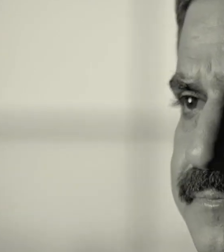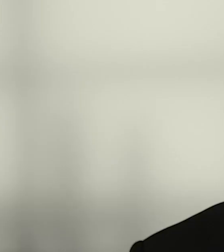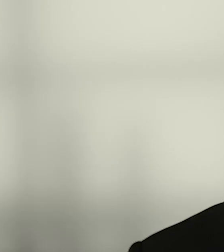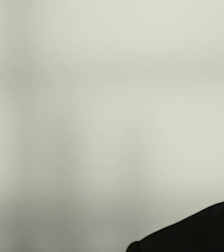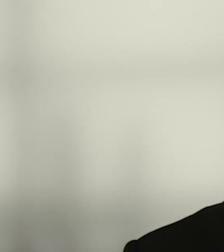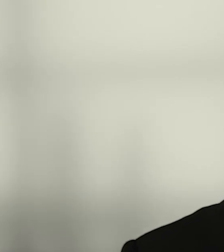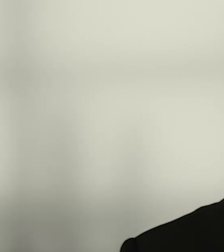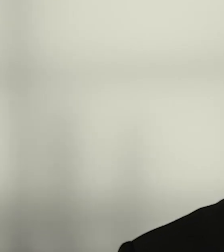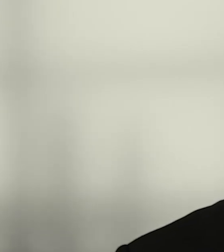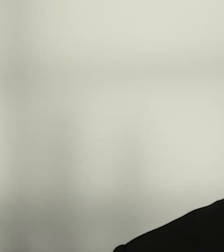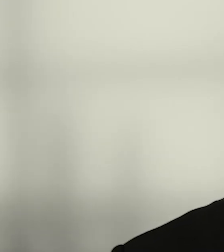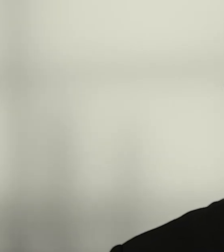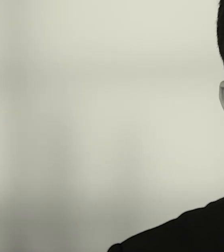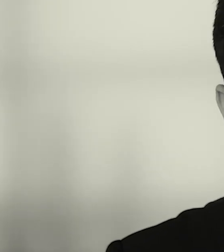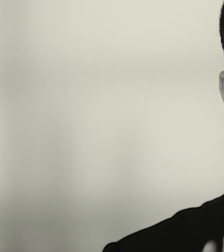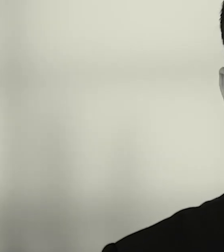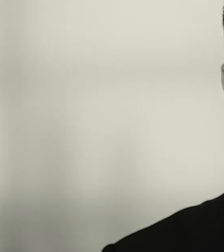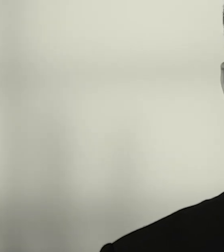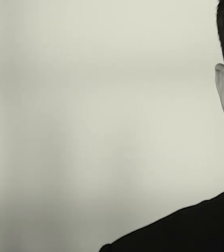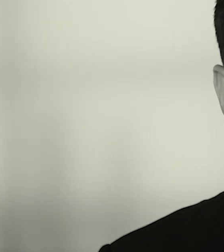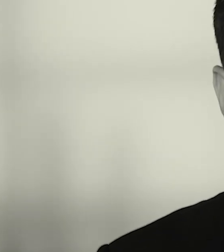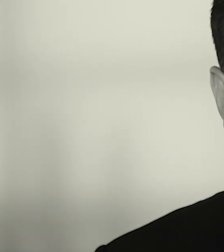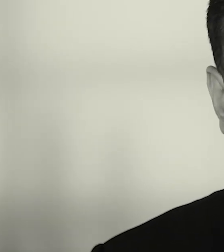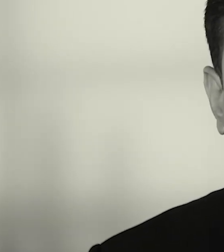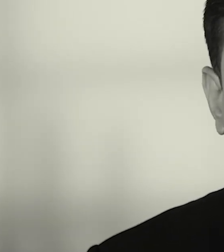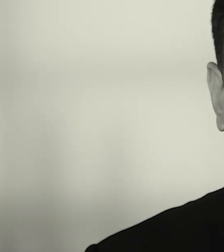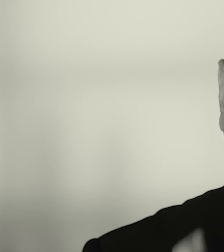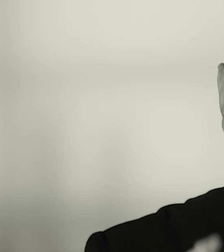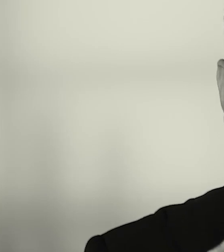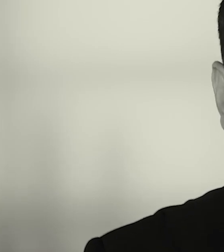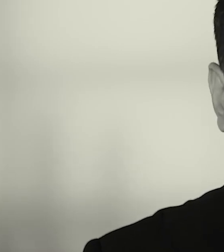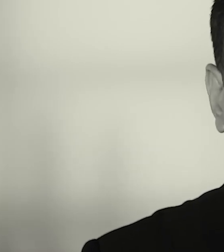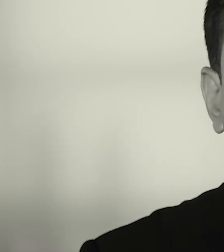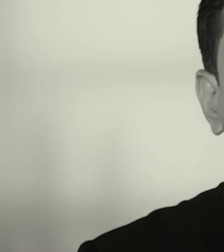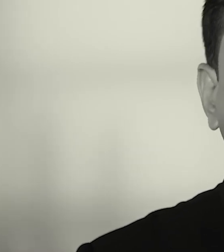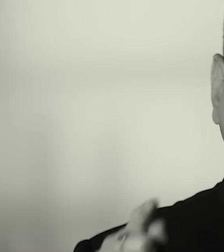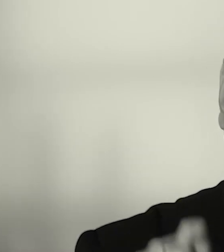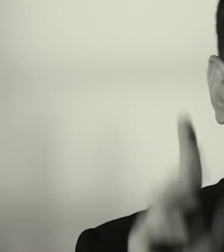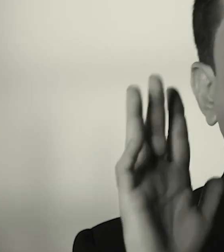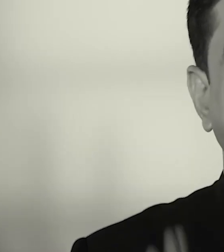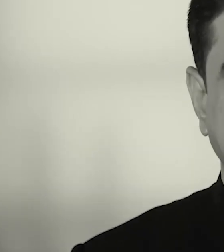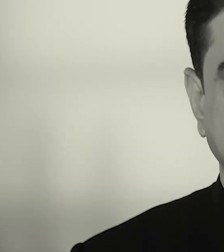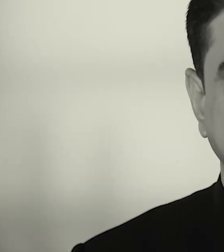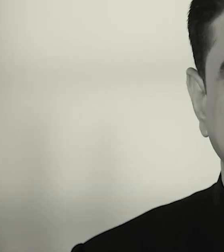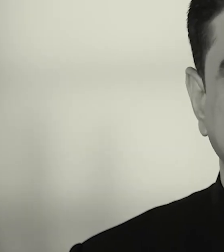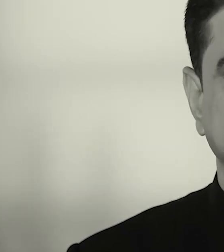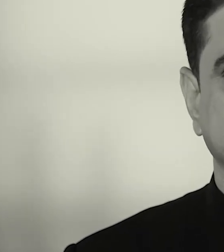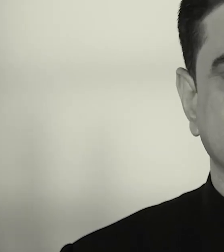थी। इस दौर से निकलने के लिए सिर्फ सच दिखाने की जरूरत है, वो सच जो आपके हित को आगे